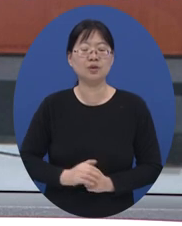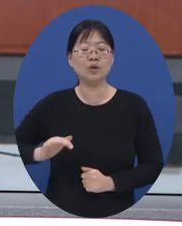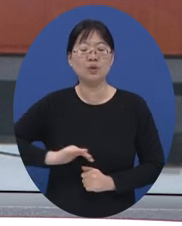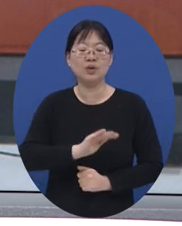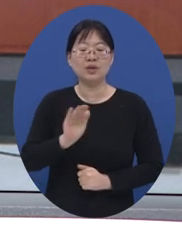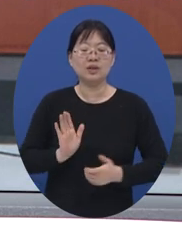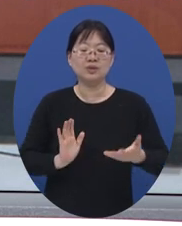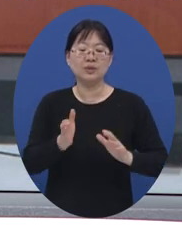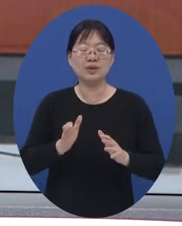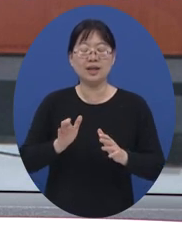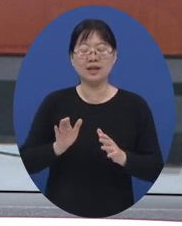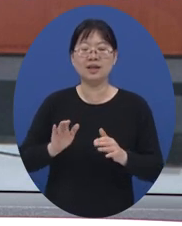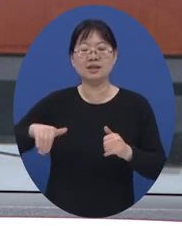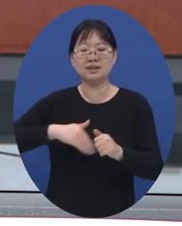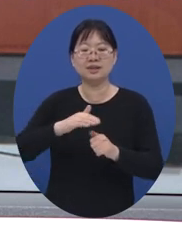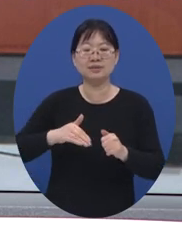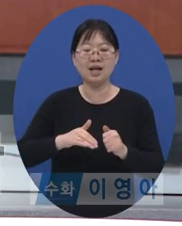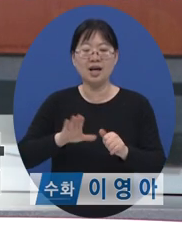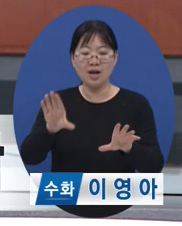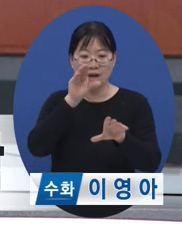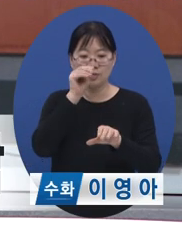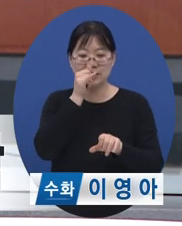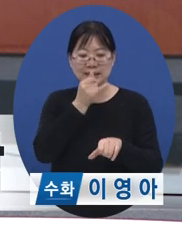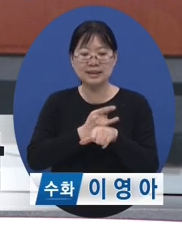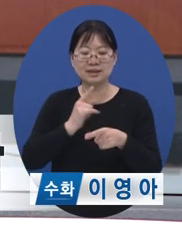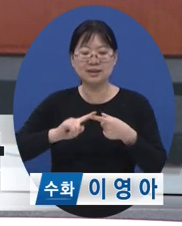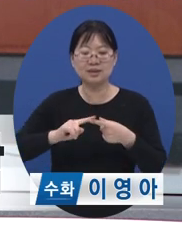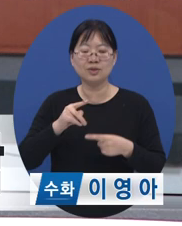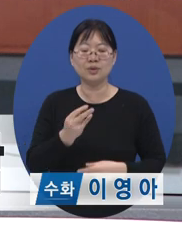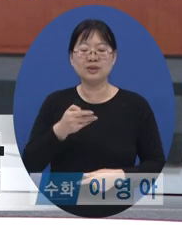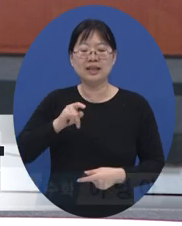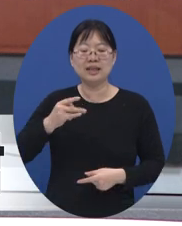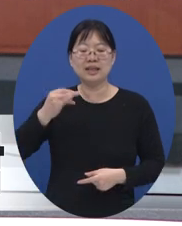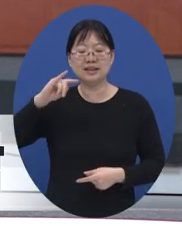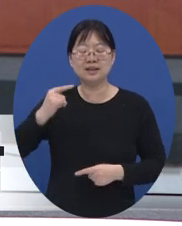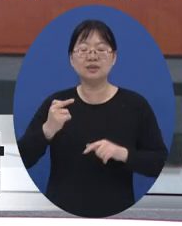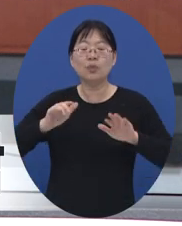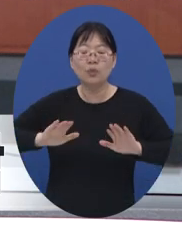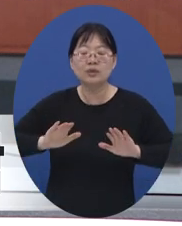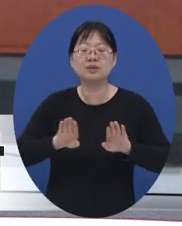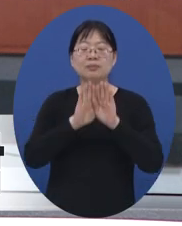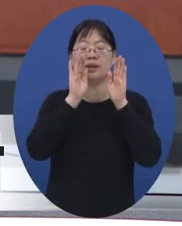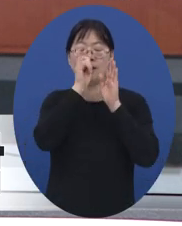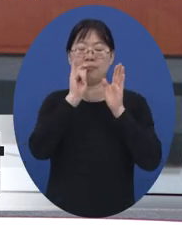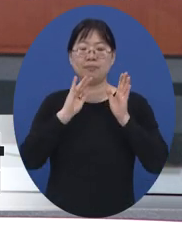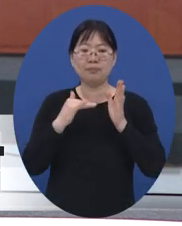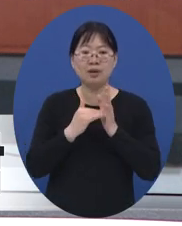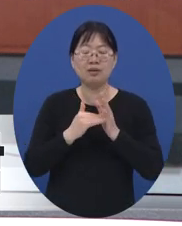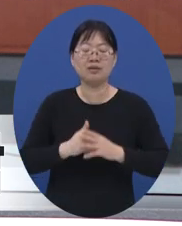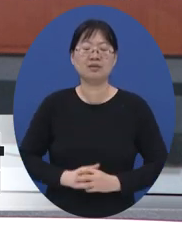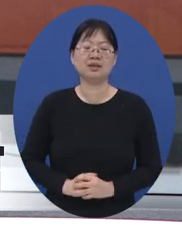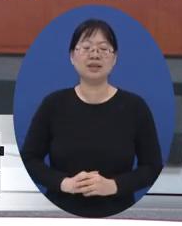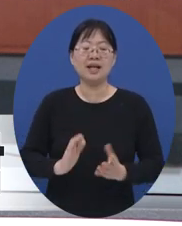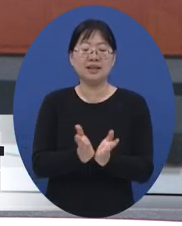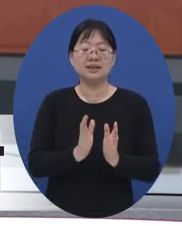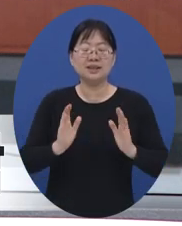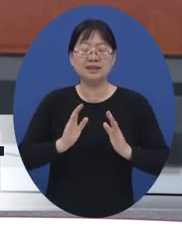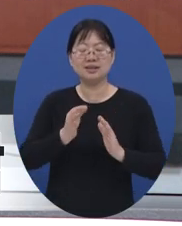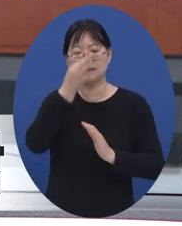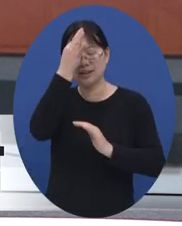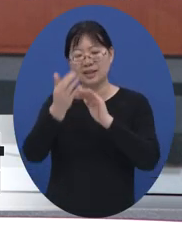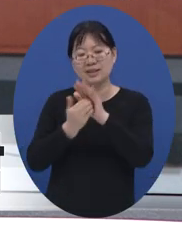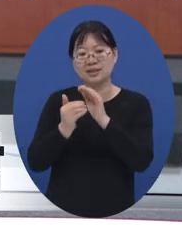우리 도자 트렌드를 한눈에 볼 수 있는 2019 경기 도자 페어가 5일 오늘 개막했습니다. 그릇부터 장인들의